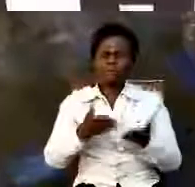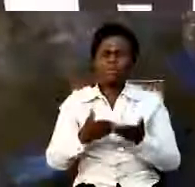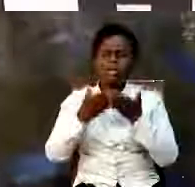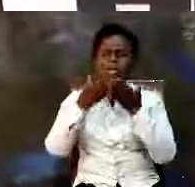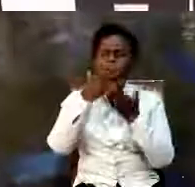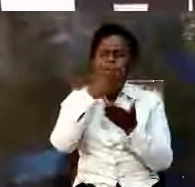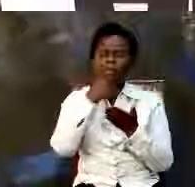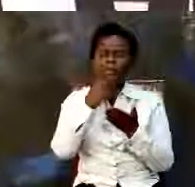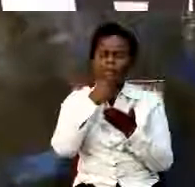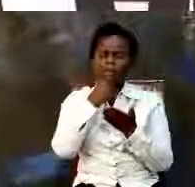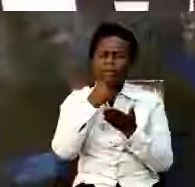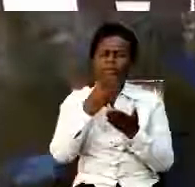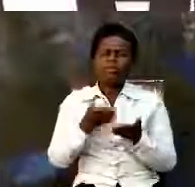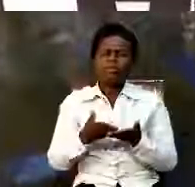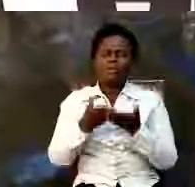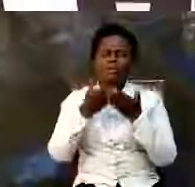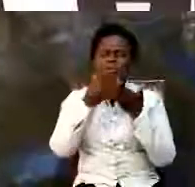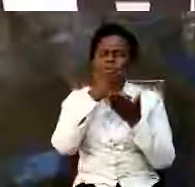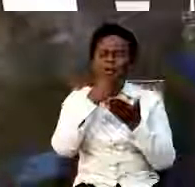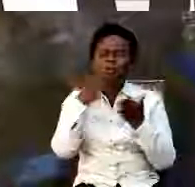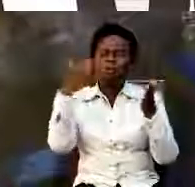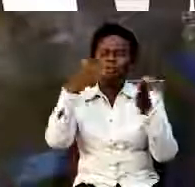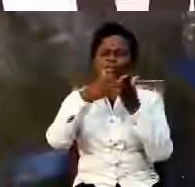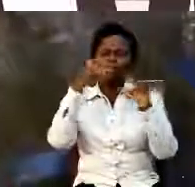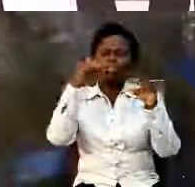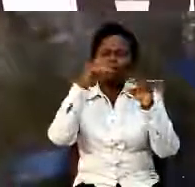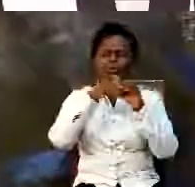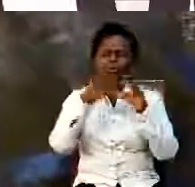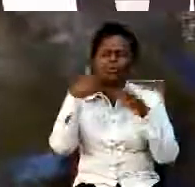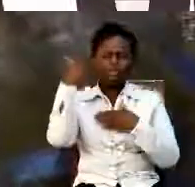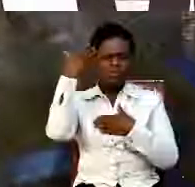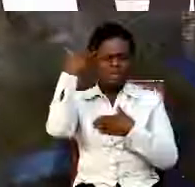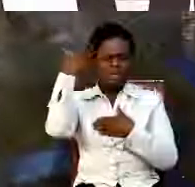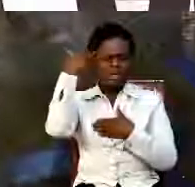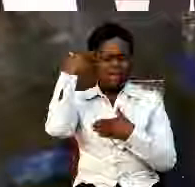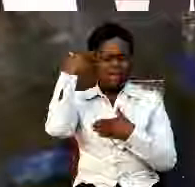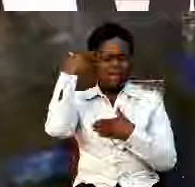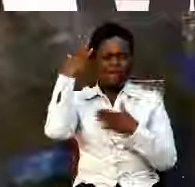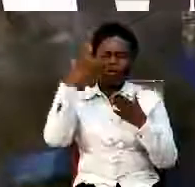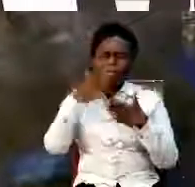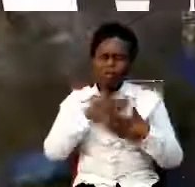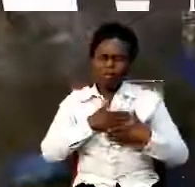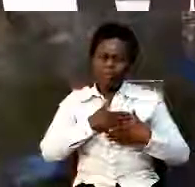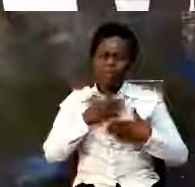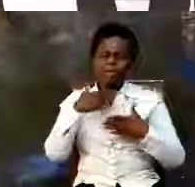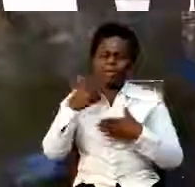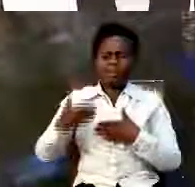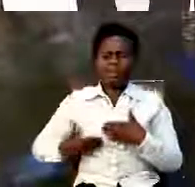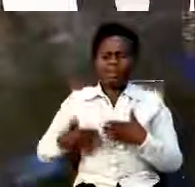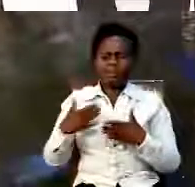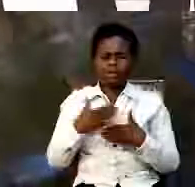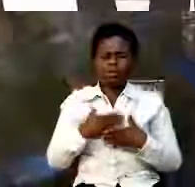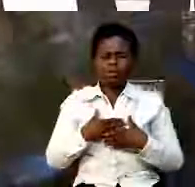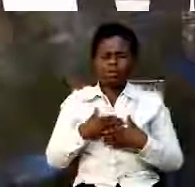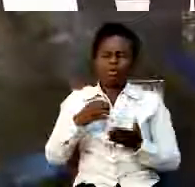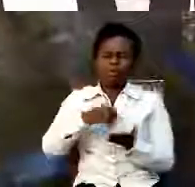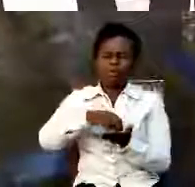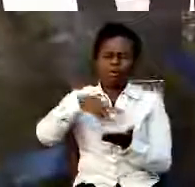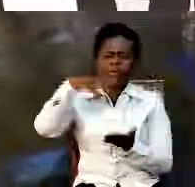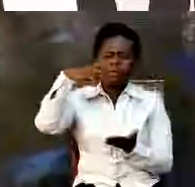wanaume. Tusaidie wanaume kufikisha ujumbe kwamba tunajali, tunawapenda wake zetu,